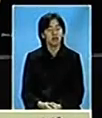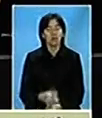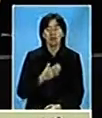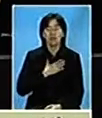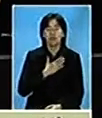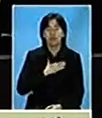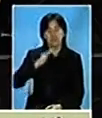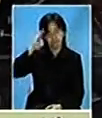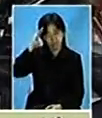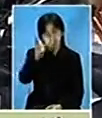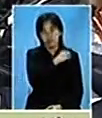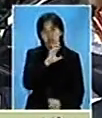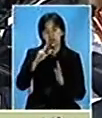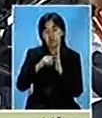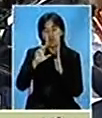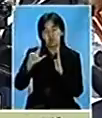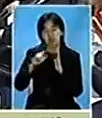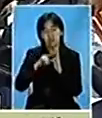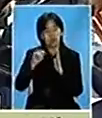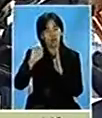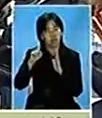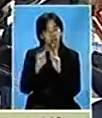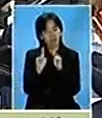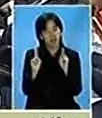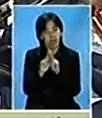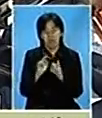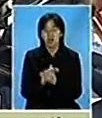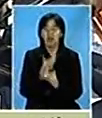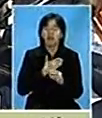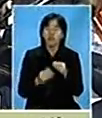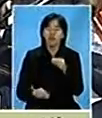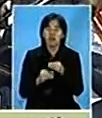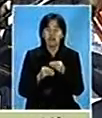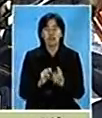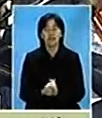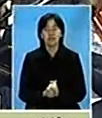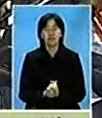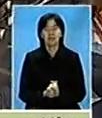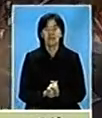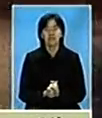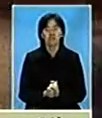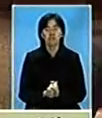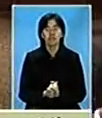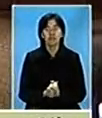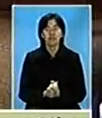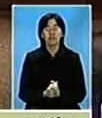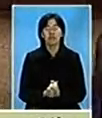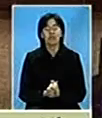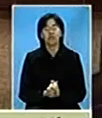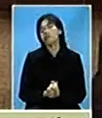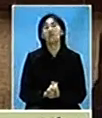งวนกรรมธิการนะครับขออนุญาต ชูชาติเราเชิญนะเชิญ เพิ่มเติมในส่วนที่เกี่ยวข้องนะครับท่